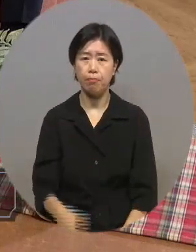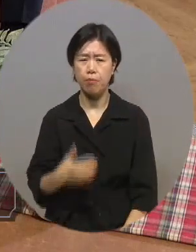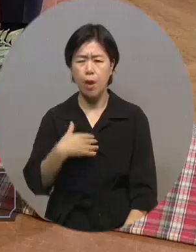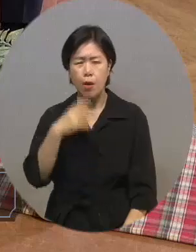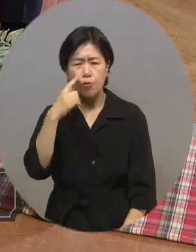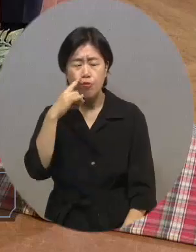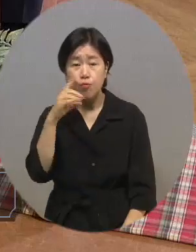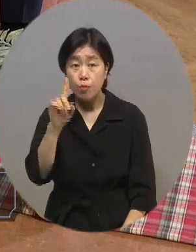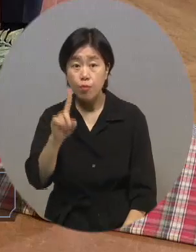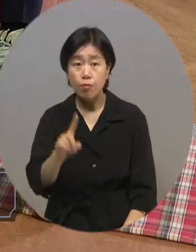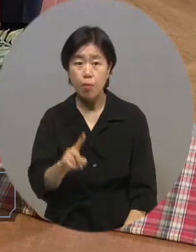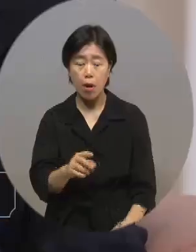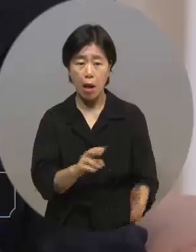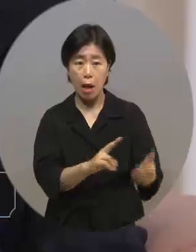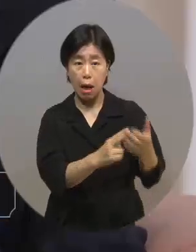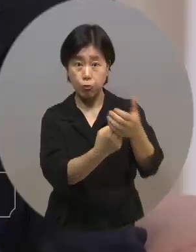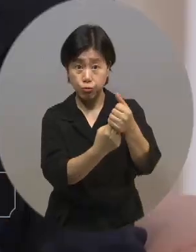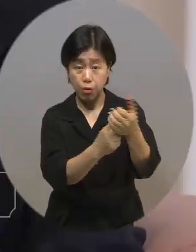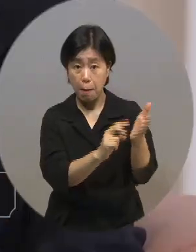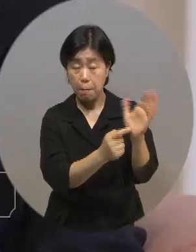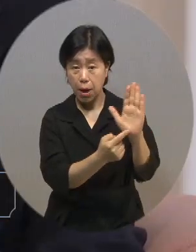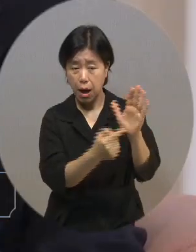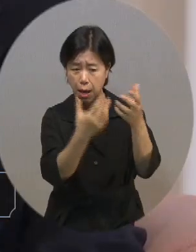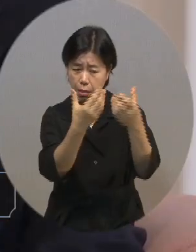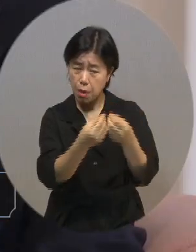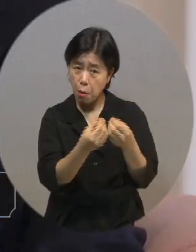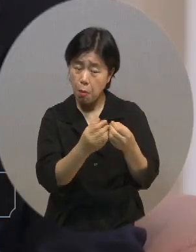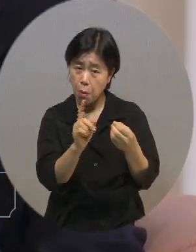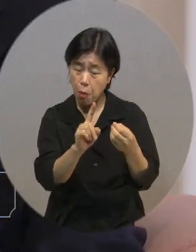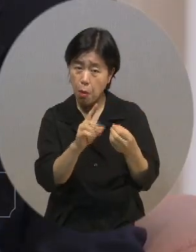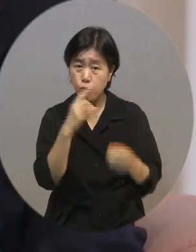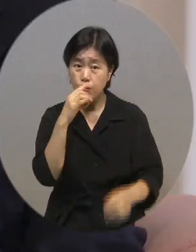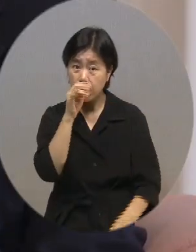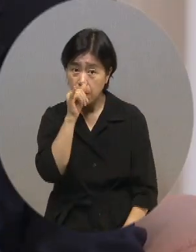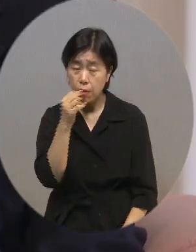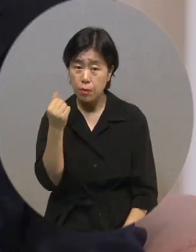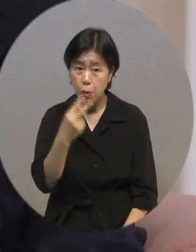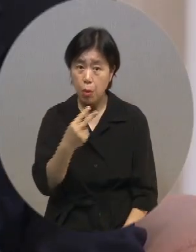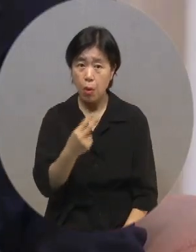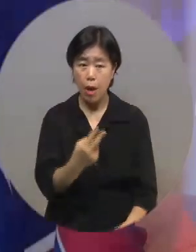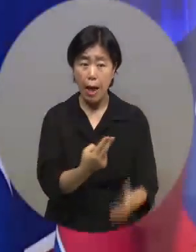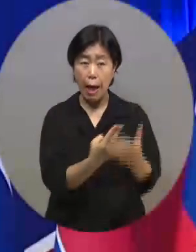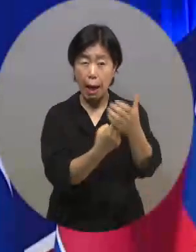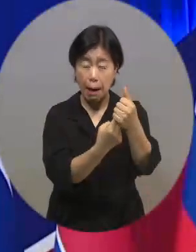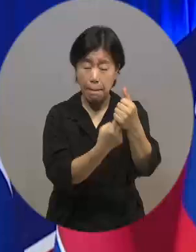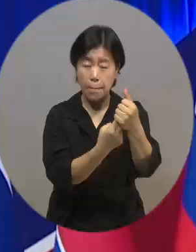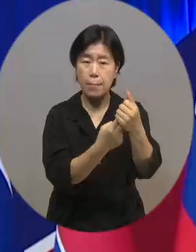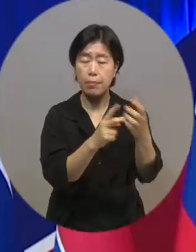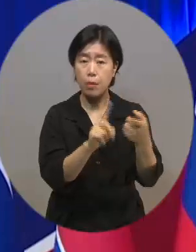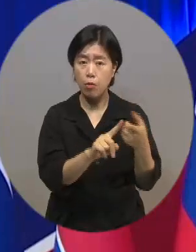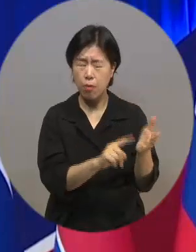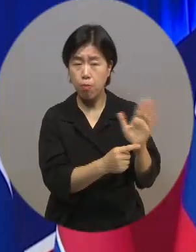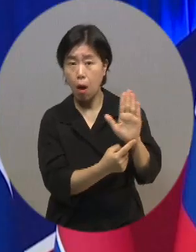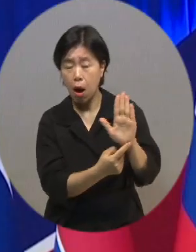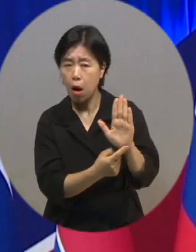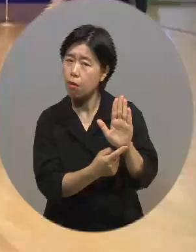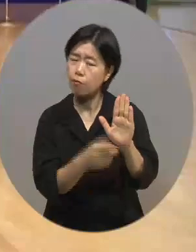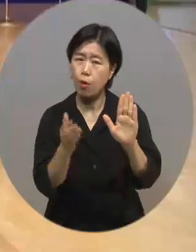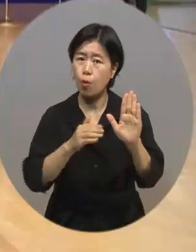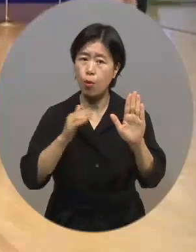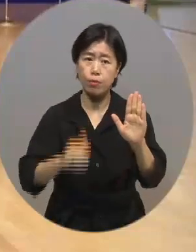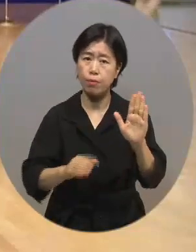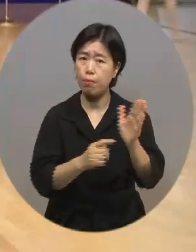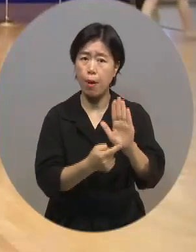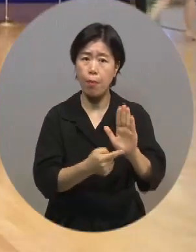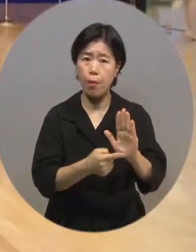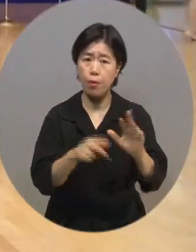거는 내용도 내용이지만 대외로 발표를 잘 안 하거든요. 비밀로 미략처럼 하는데 하든지 하지. 근데 이